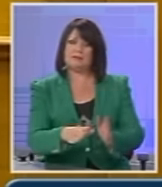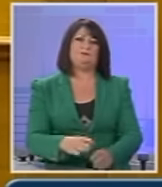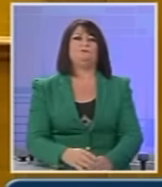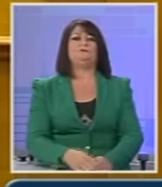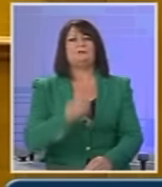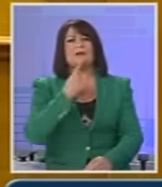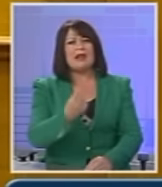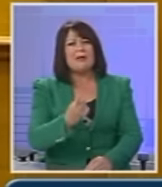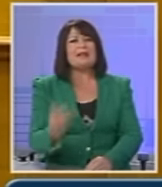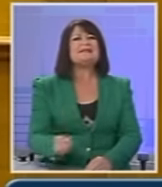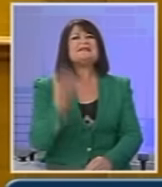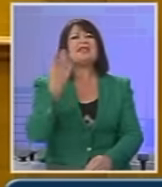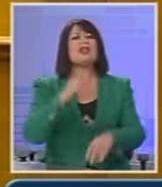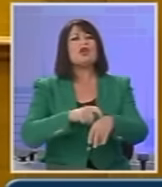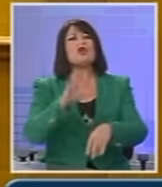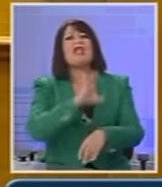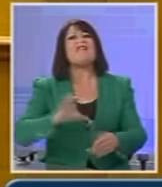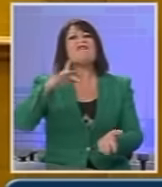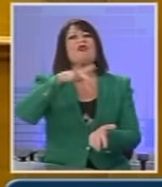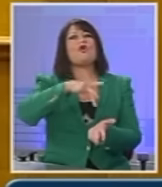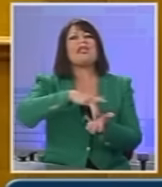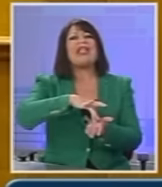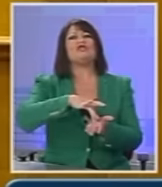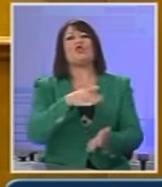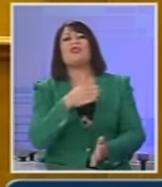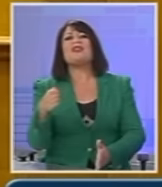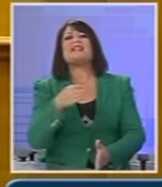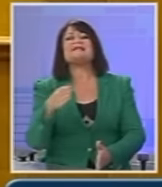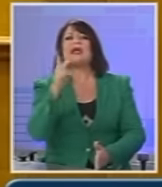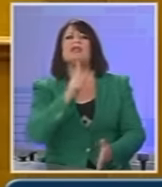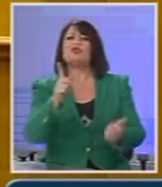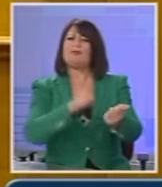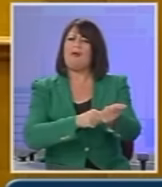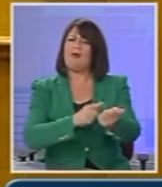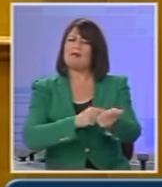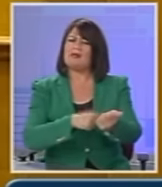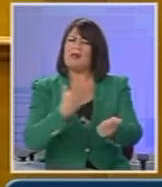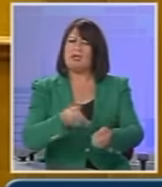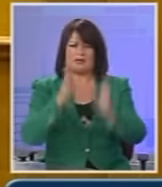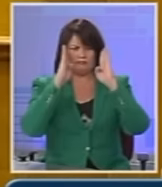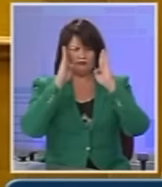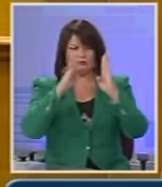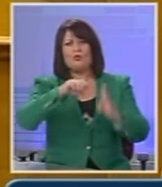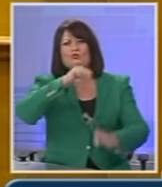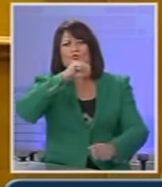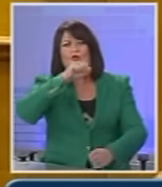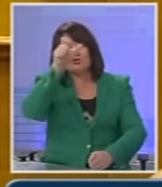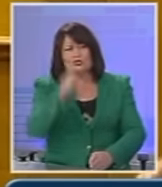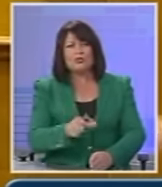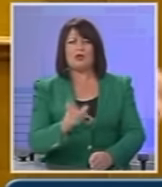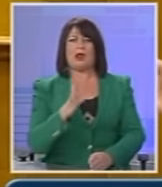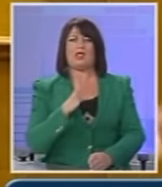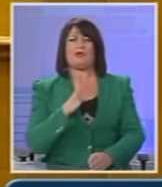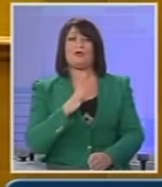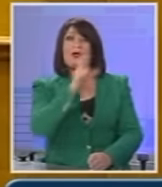Εκφράζουμε τη σύγχρονη ευρωπαϊκή κεντροδεξιά που έχει κοινωνικά χαρακτηριστικά με επίκεντρο τον άνθρωπο. Εσείς